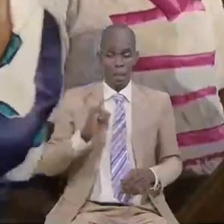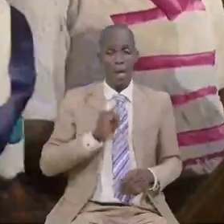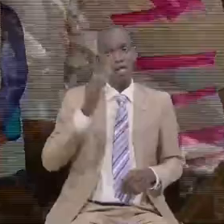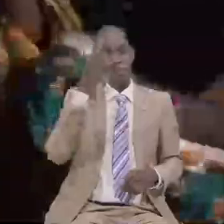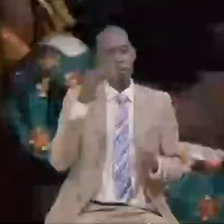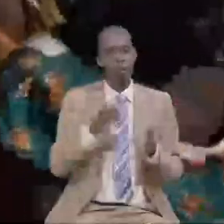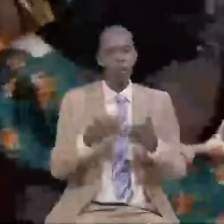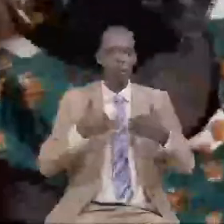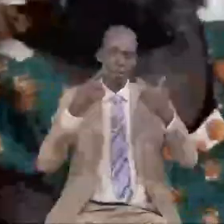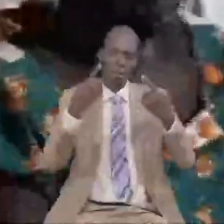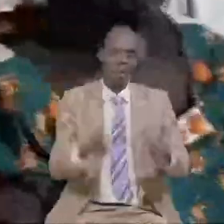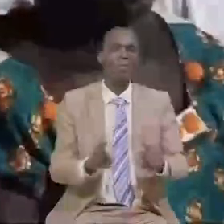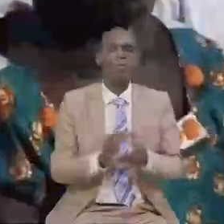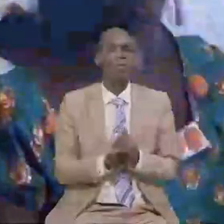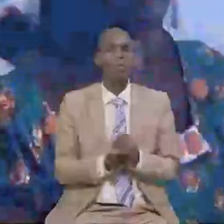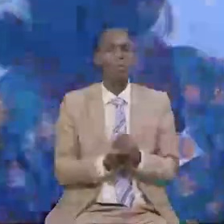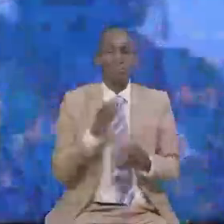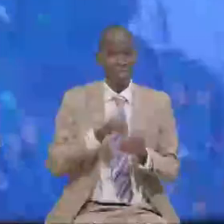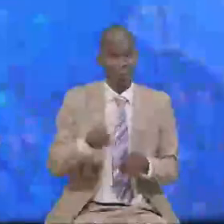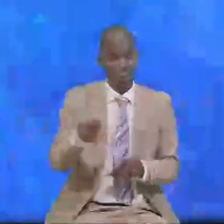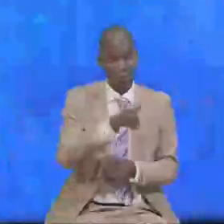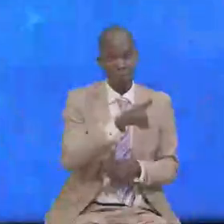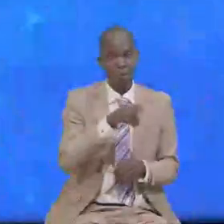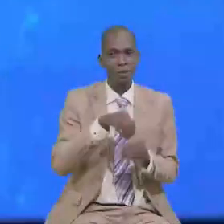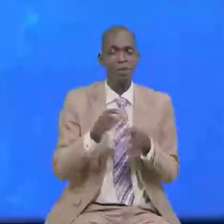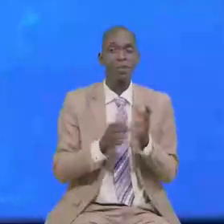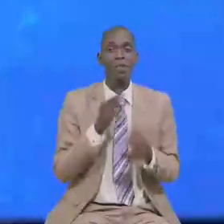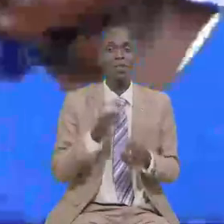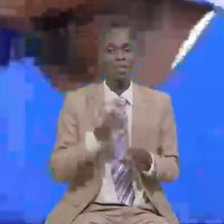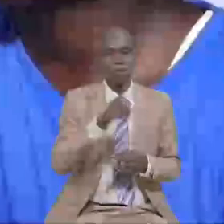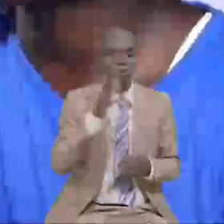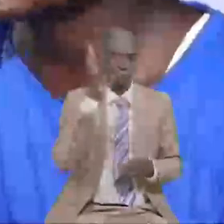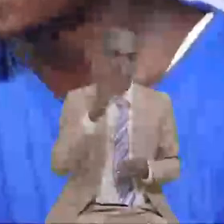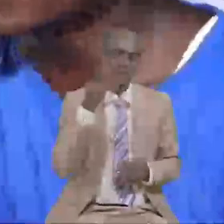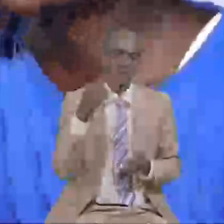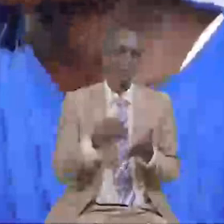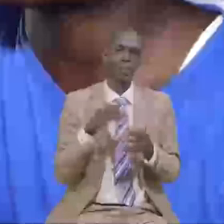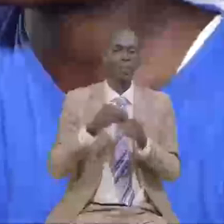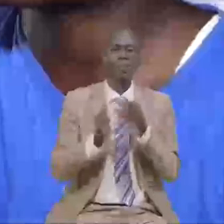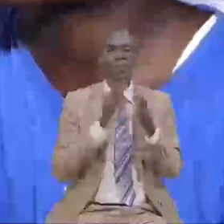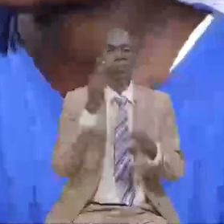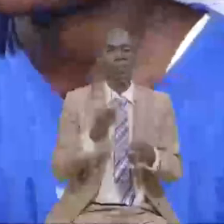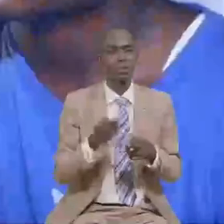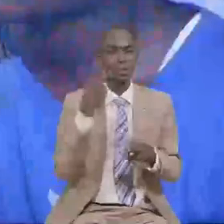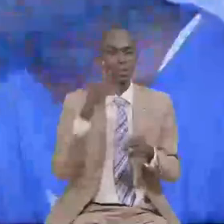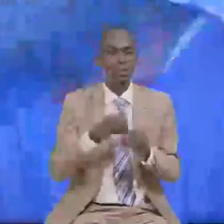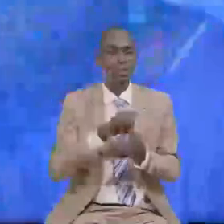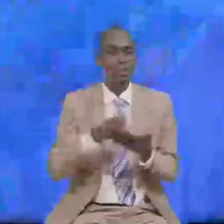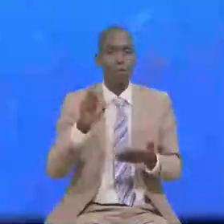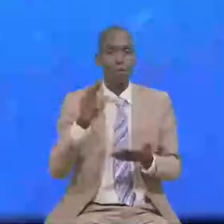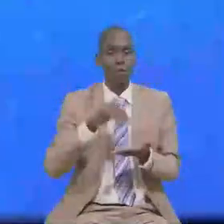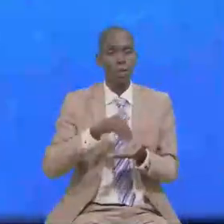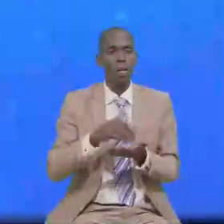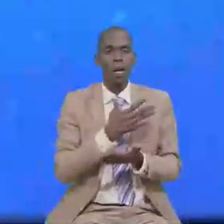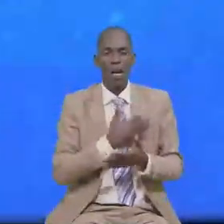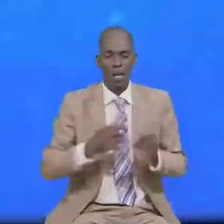fait. En toi, tu vas le voir. Voyons encore le verset